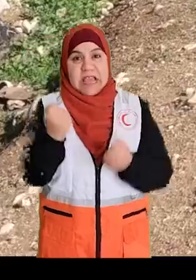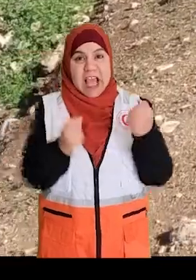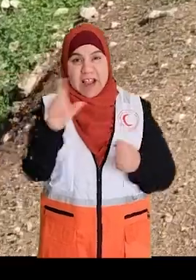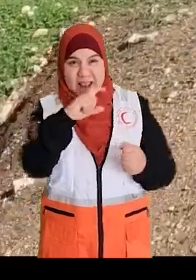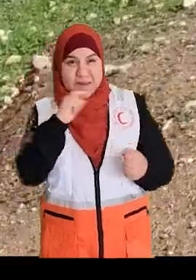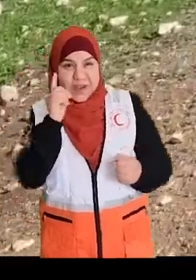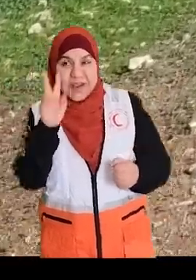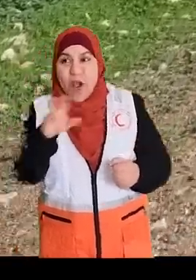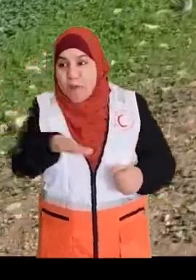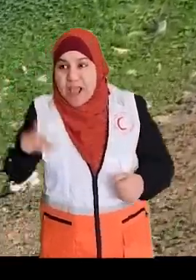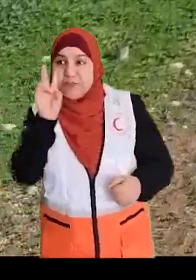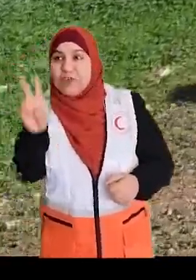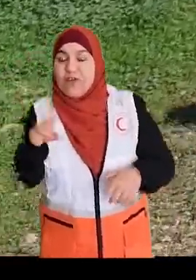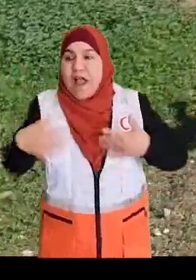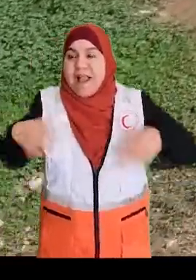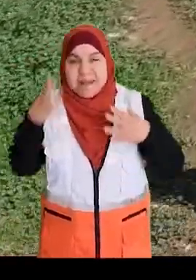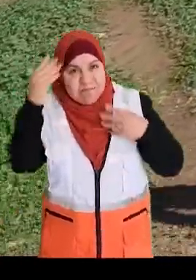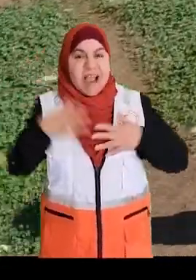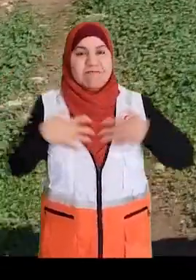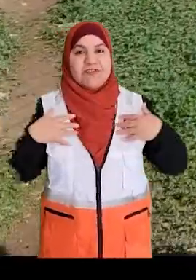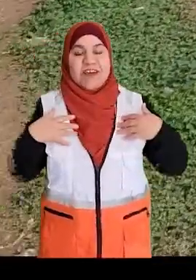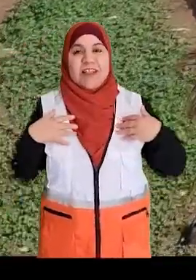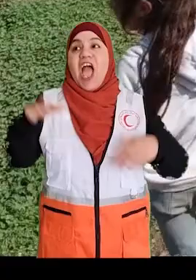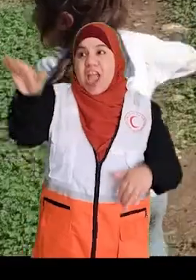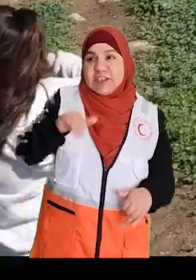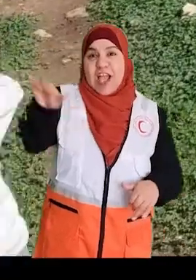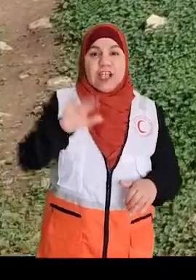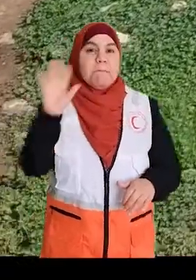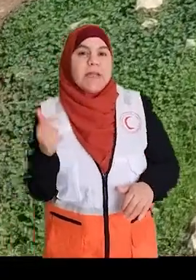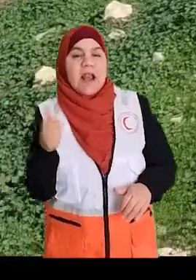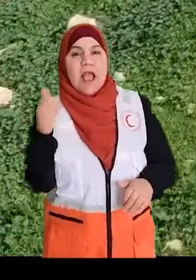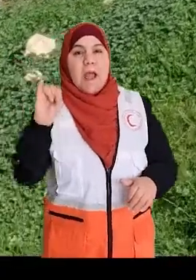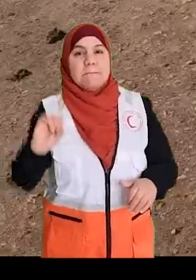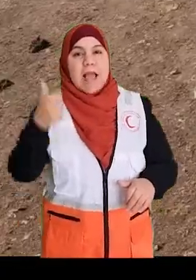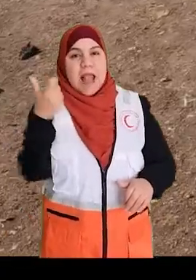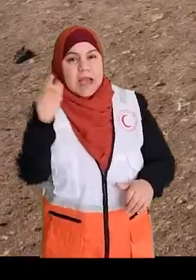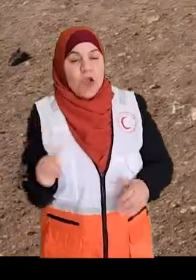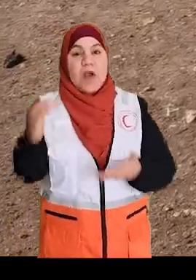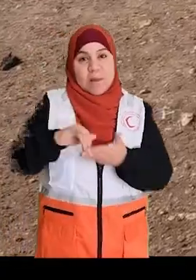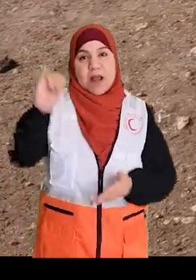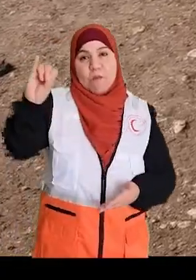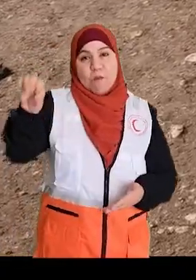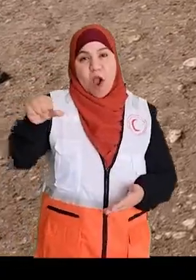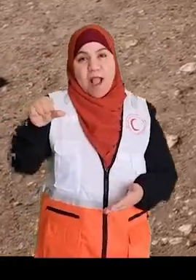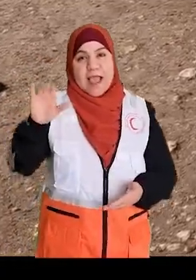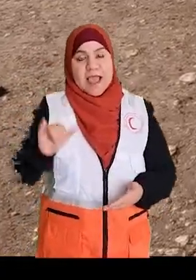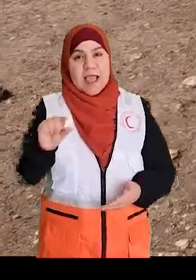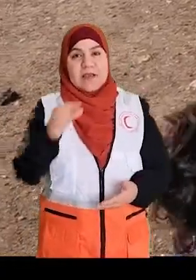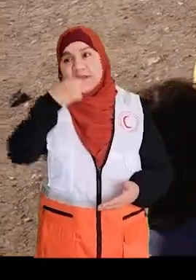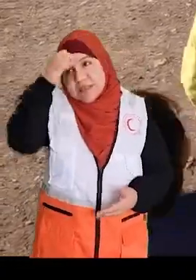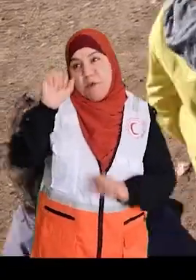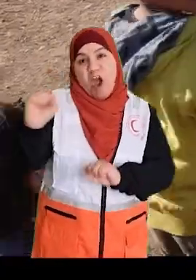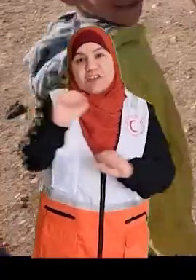السيارة نزلت عن الشارع أولادنا اللي بيشوفوا قبل ما نشوفها إحنا بقولوا أجا، أول ما بقولوا أجا مؤيد أجا تماني بقولوا في